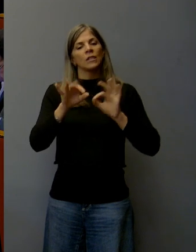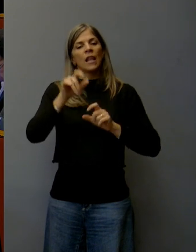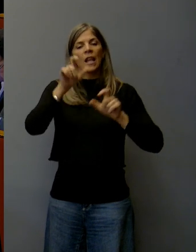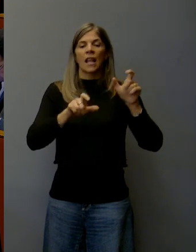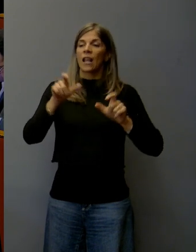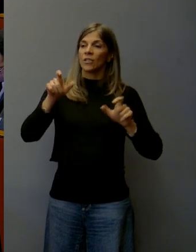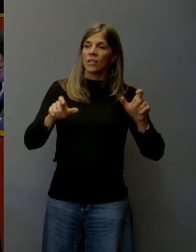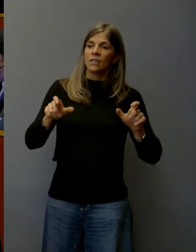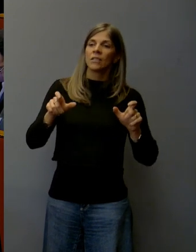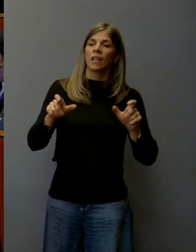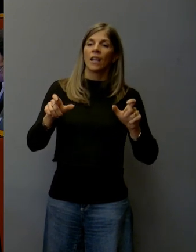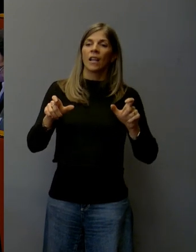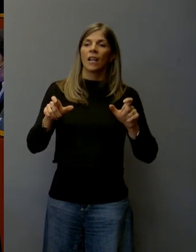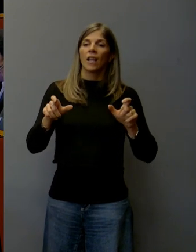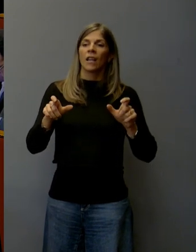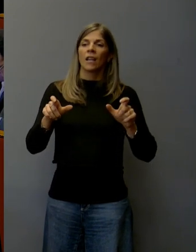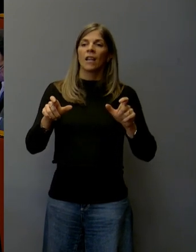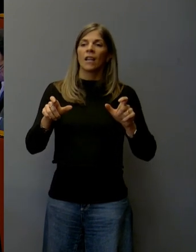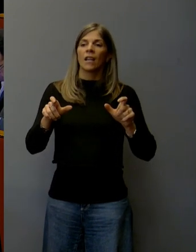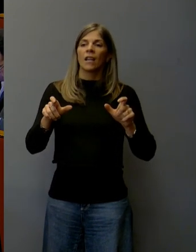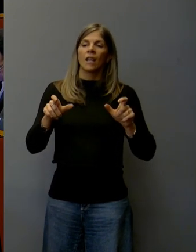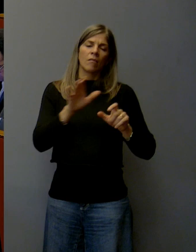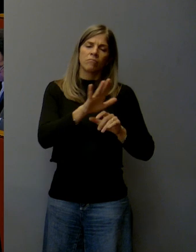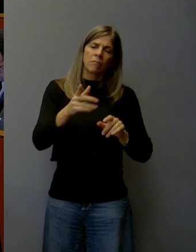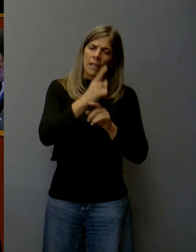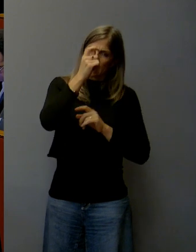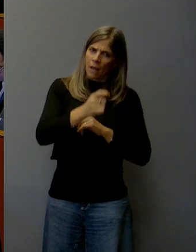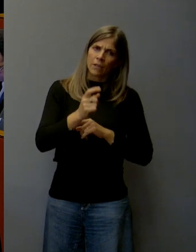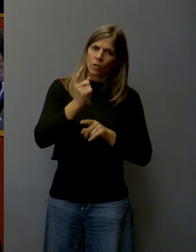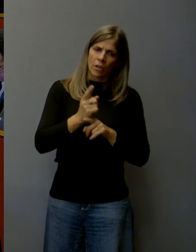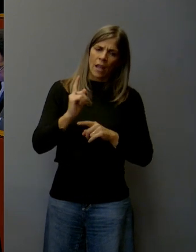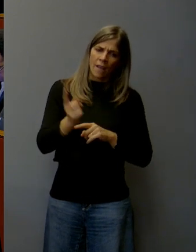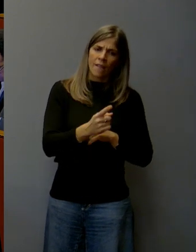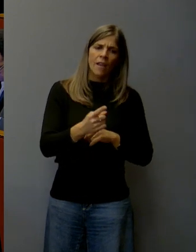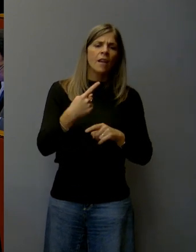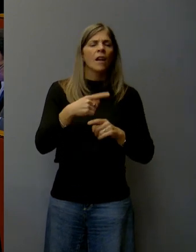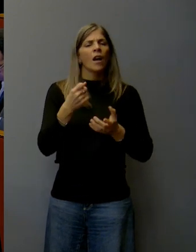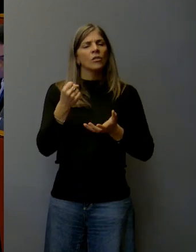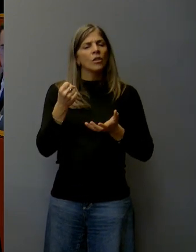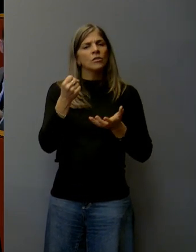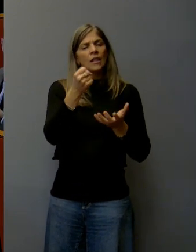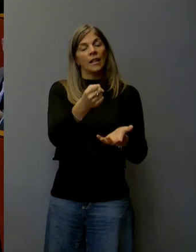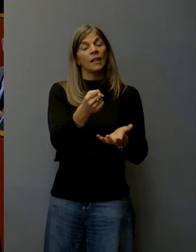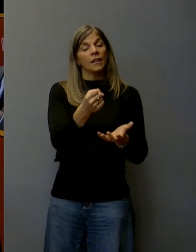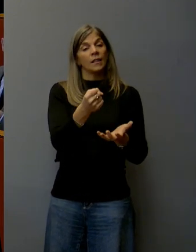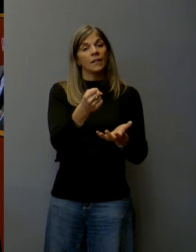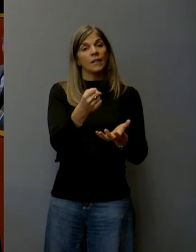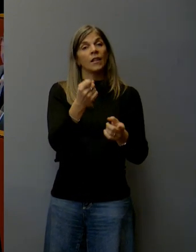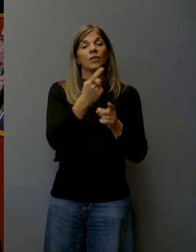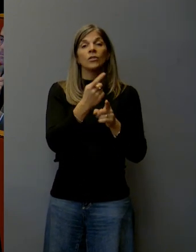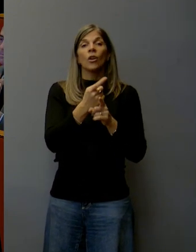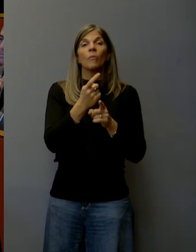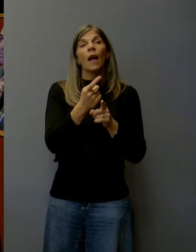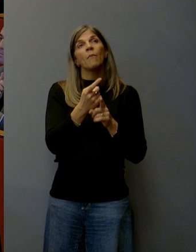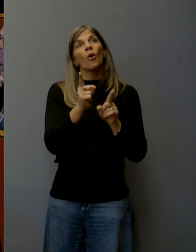intese come scelte per realizzarsi nel sostenere In realtà noi in qualche maniera lanciamo anche